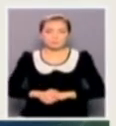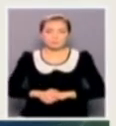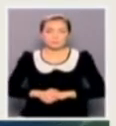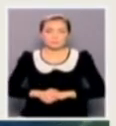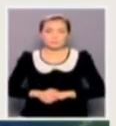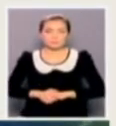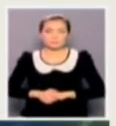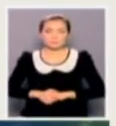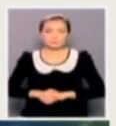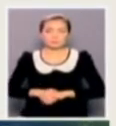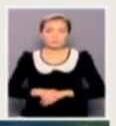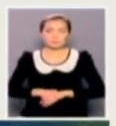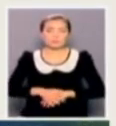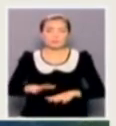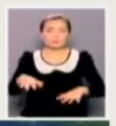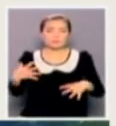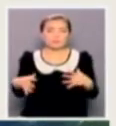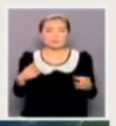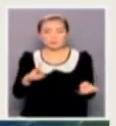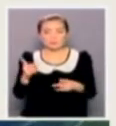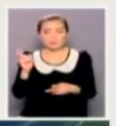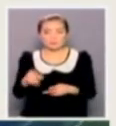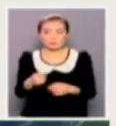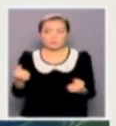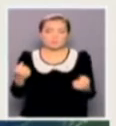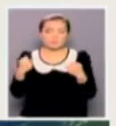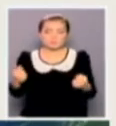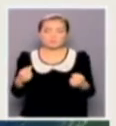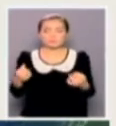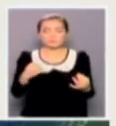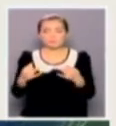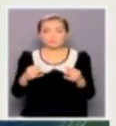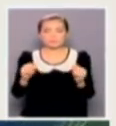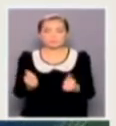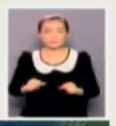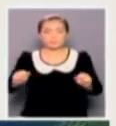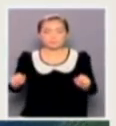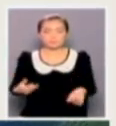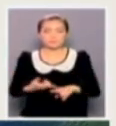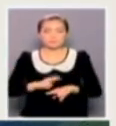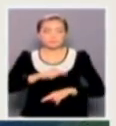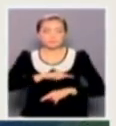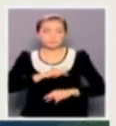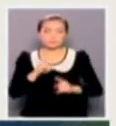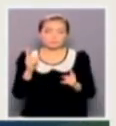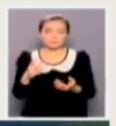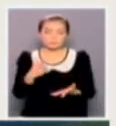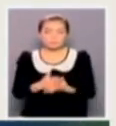темпераментті көрсету үшін тек қана дене қимылы емес, тіпті бет пішіні менен де әңгімелеп беру керек. Бұл үлкен еңбекті талап